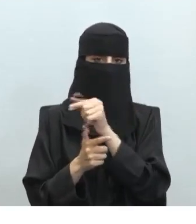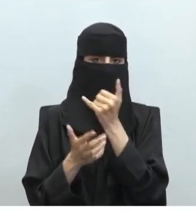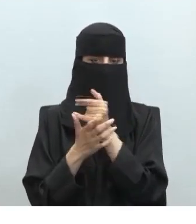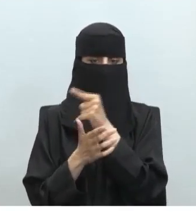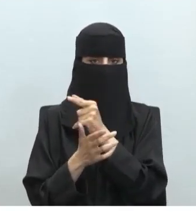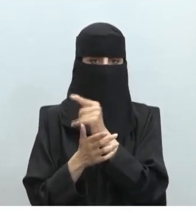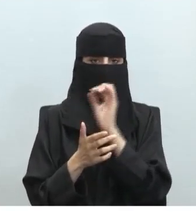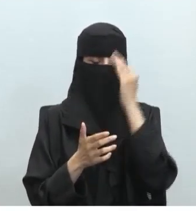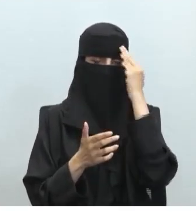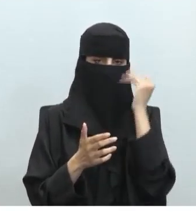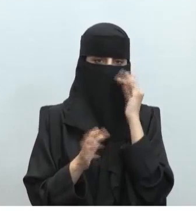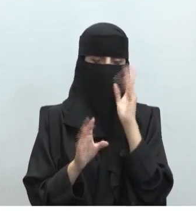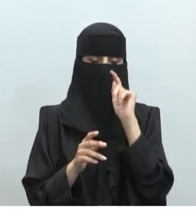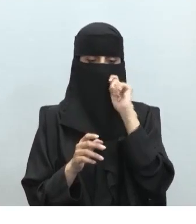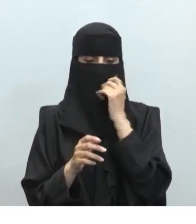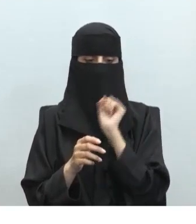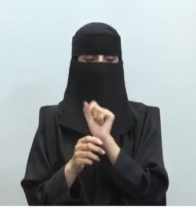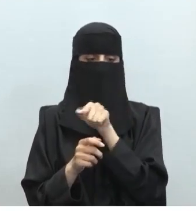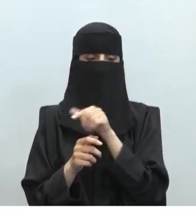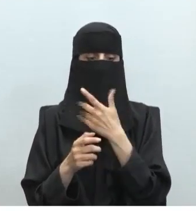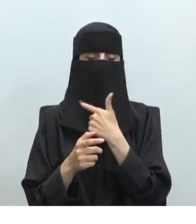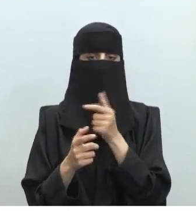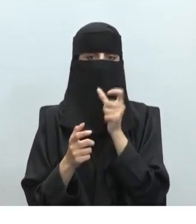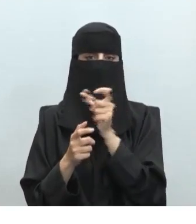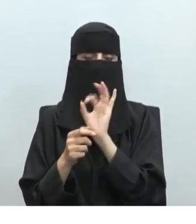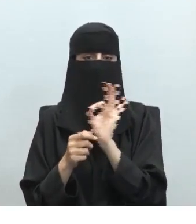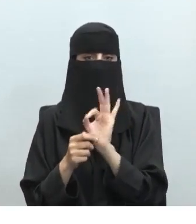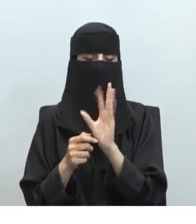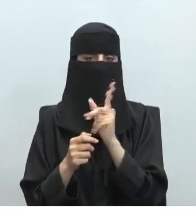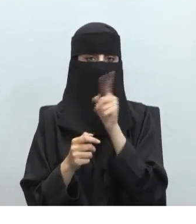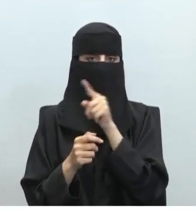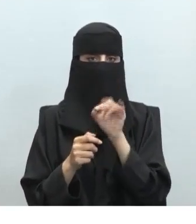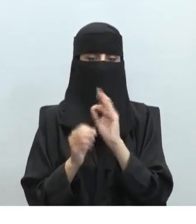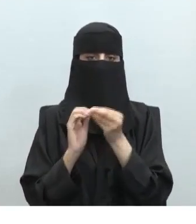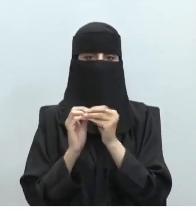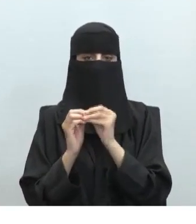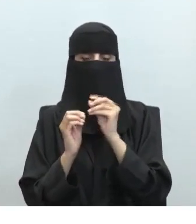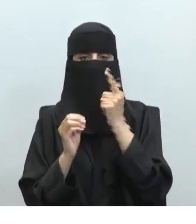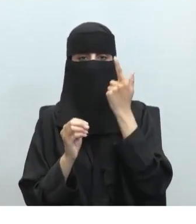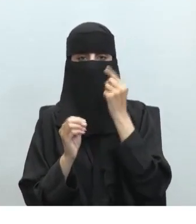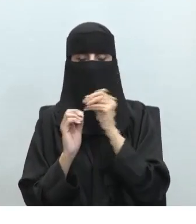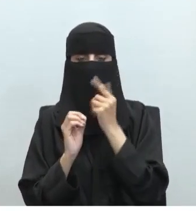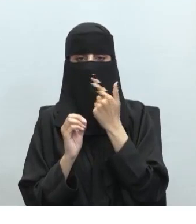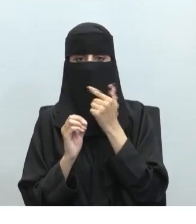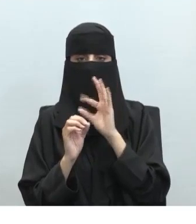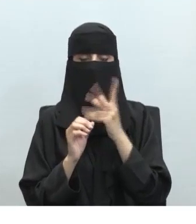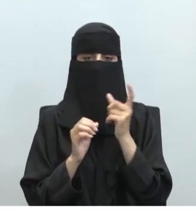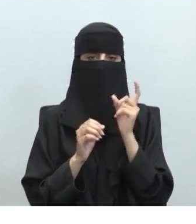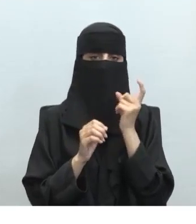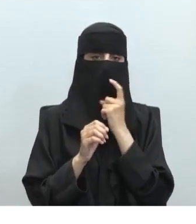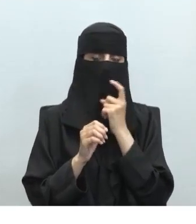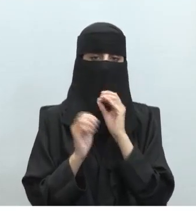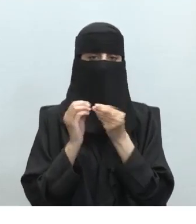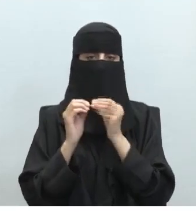تحمل تحمل على الكروموسوم الجنسي اكس نسميها مرتبطه بالجنس مثل ماذا عمل اللونين الاحمر والاخضر نسف الدم الهيموفيليا